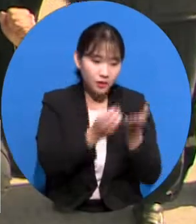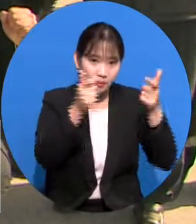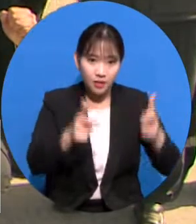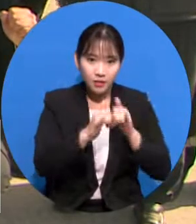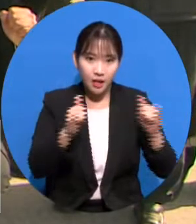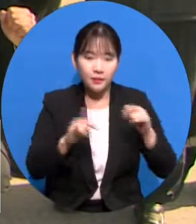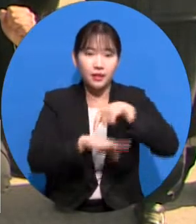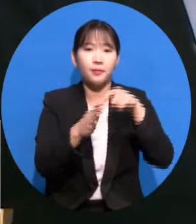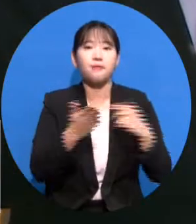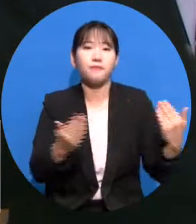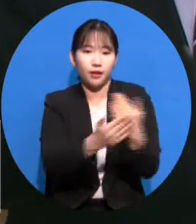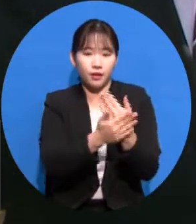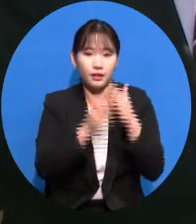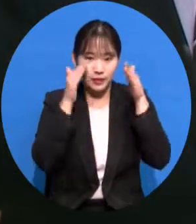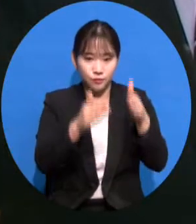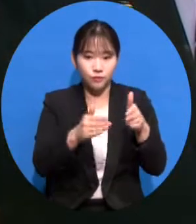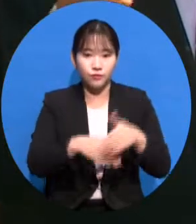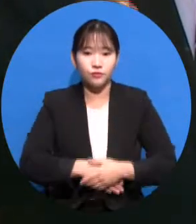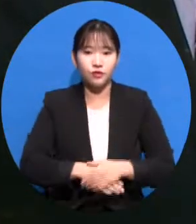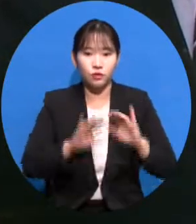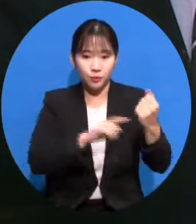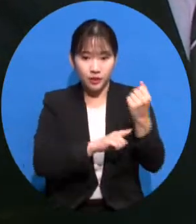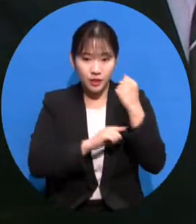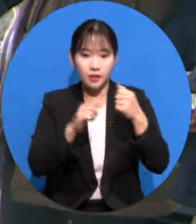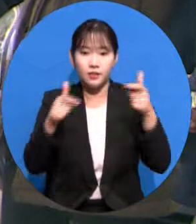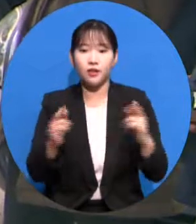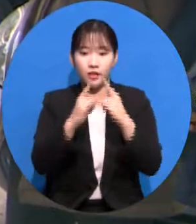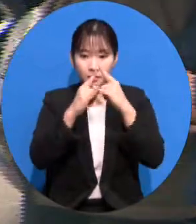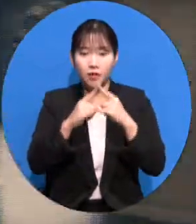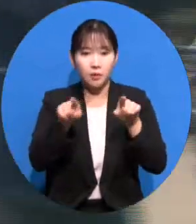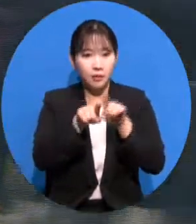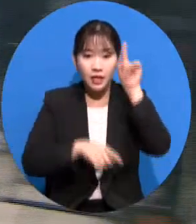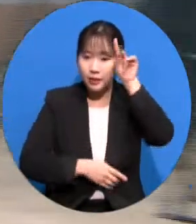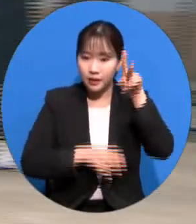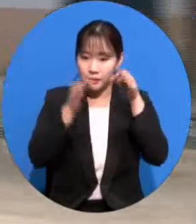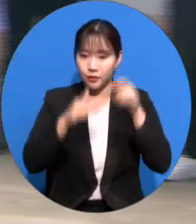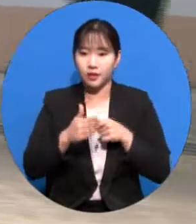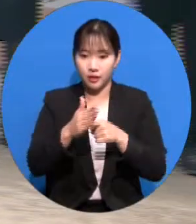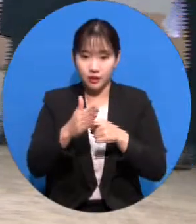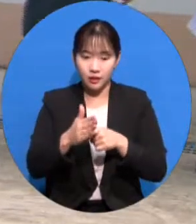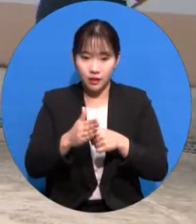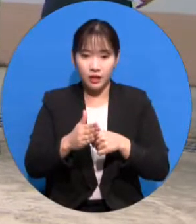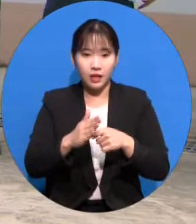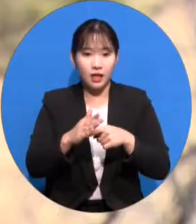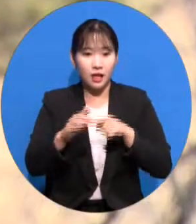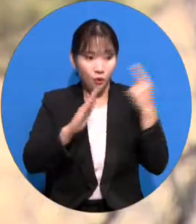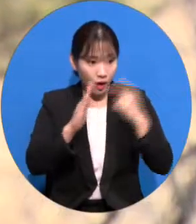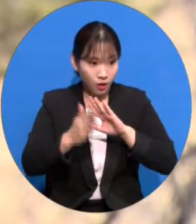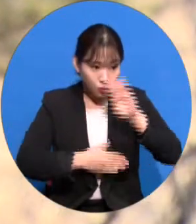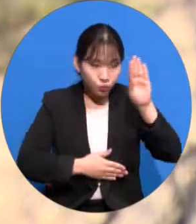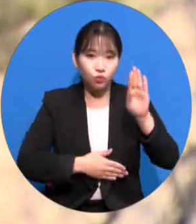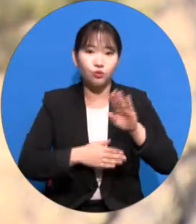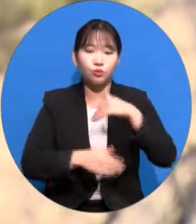민심을 끌어안는 데 주력했습니다. 국민의힘 지역 캠프는 1박 2일 동안 이뤄진 지도부 방문 이후 한껏